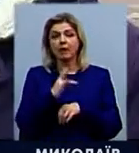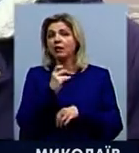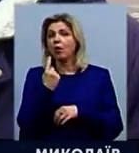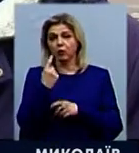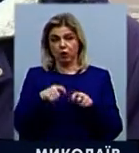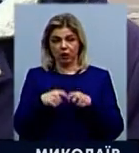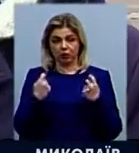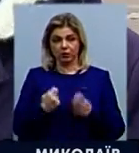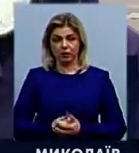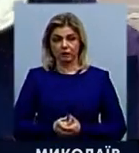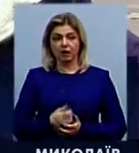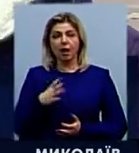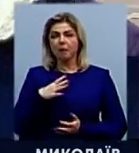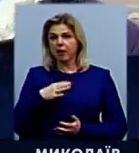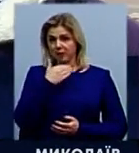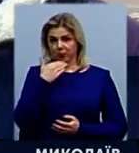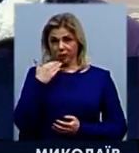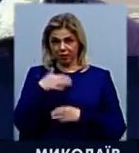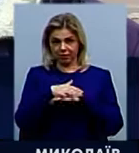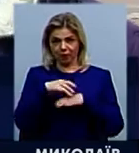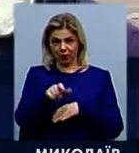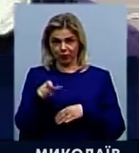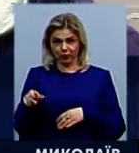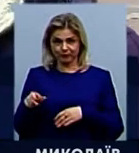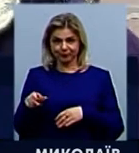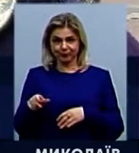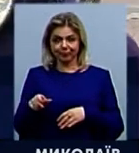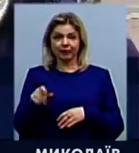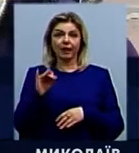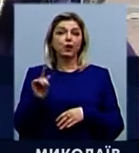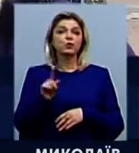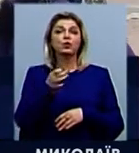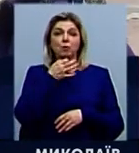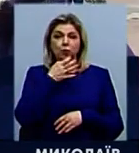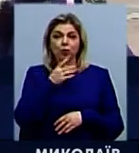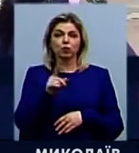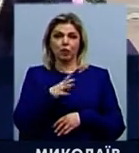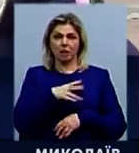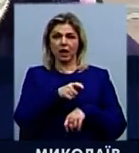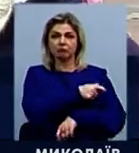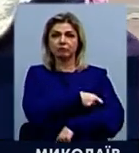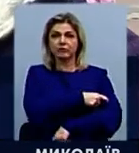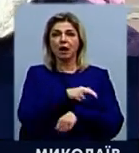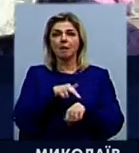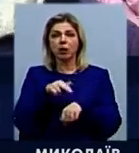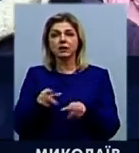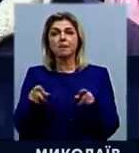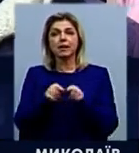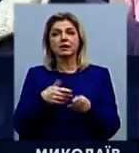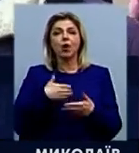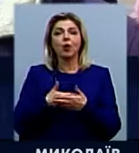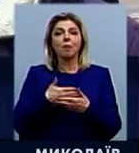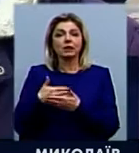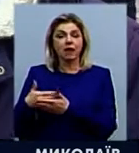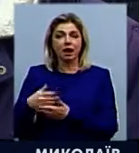правопорушення. Було дуже багато народу. Було дуже багато народу. І те, що сподобалось, були патрульні поліцейські разом з громадянськими.